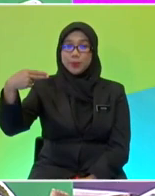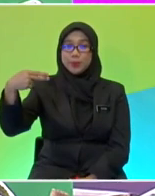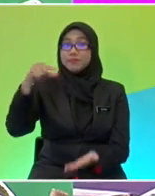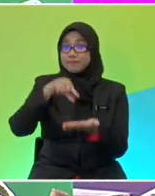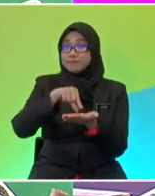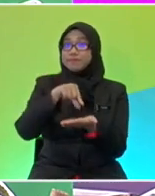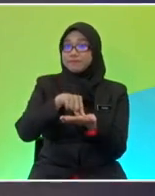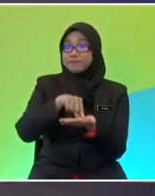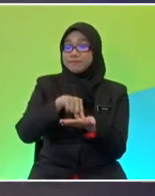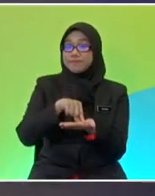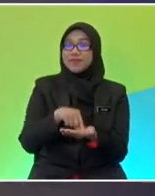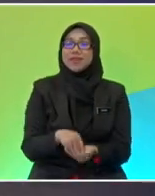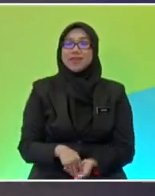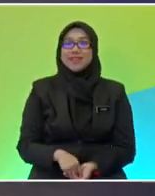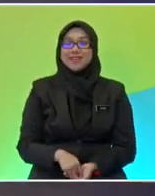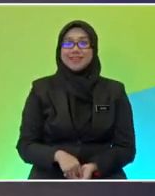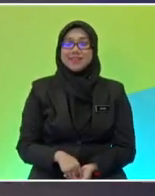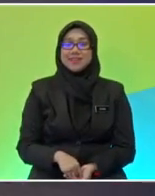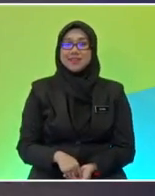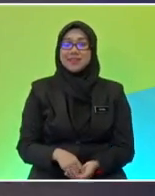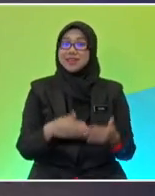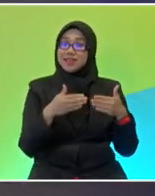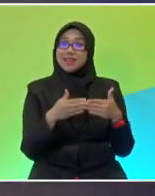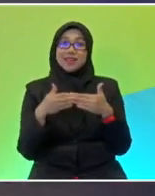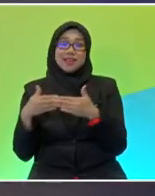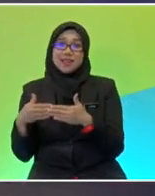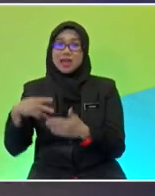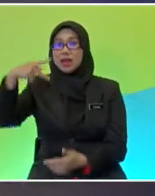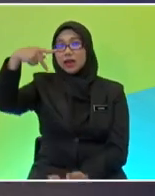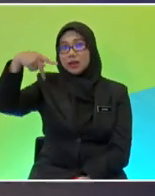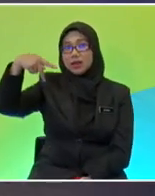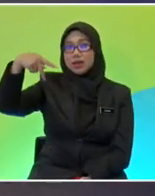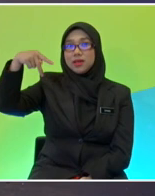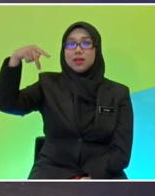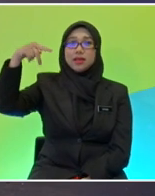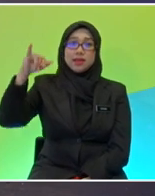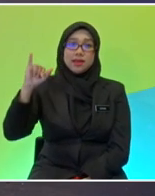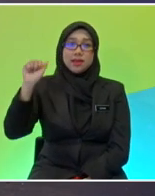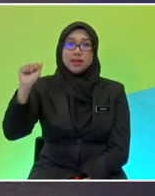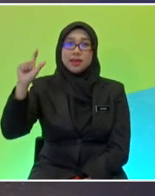di sini jago Oke seterusnya Pian ayam